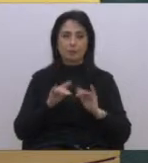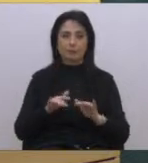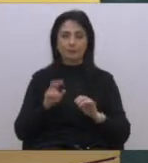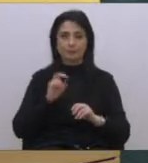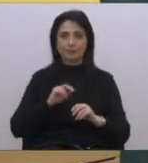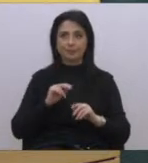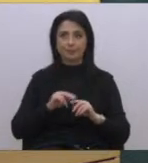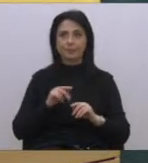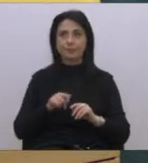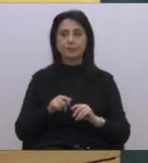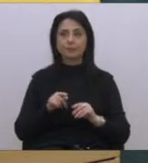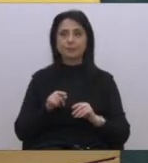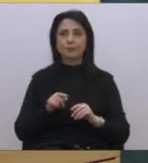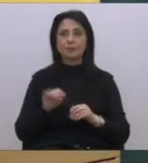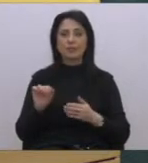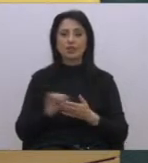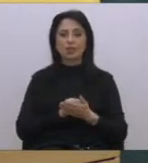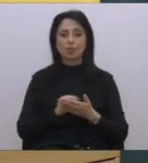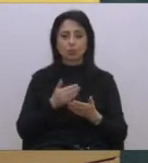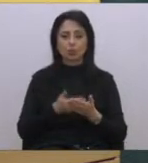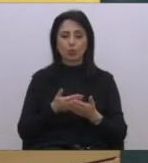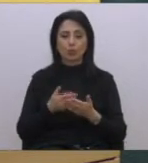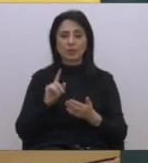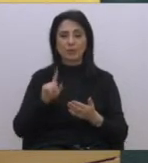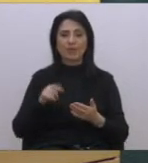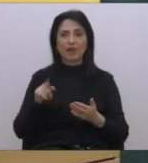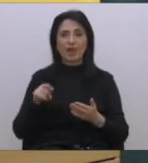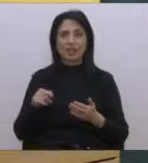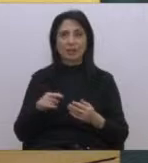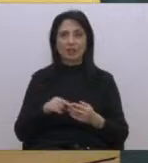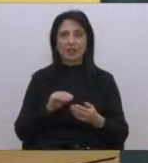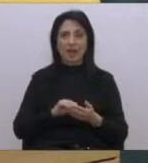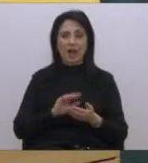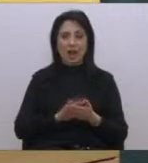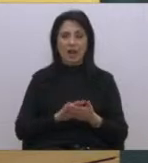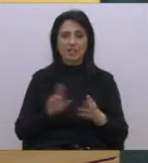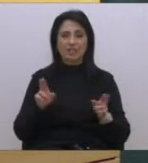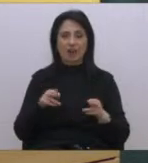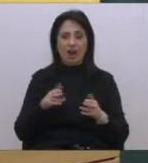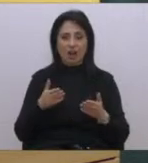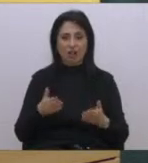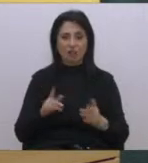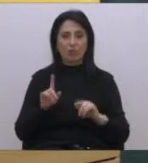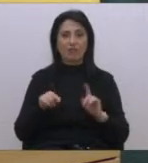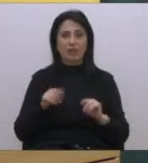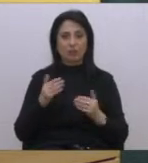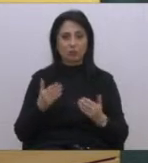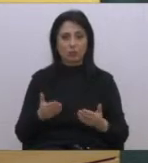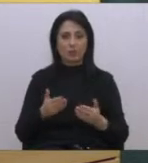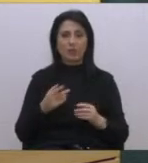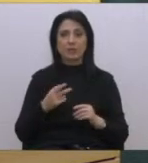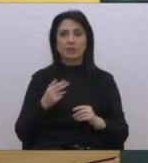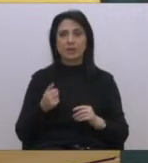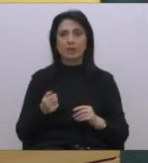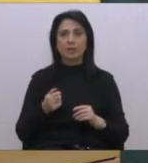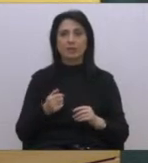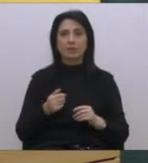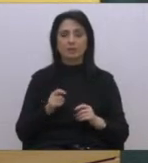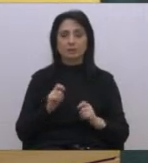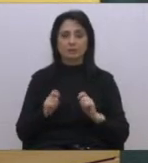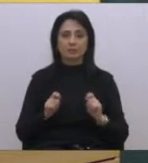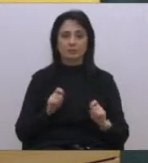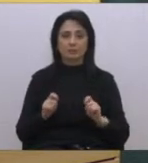საქმიანობის ფარგლებში დოკუმენტირების ვალდებულებას, აღრიცხვა ანგარიშგების ვალდებულებას და